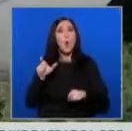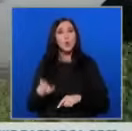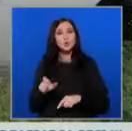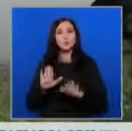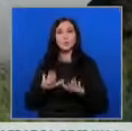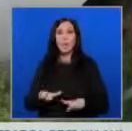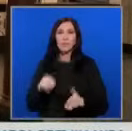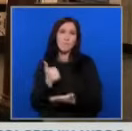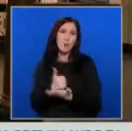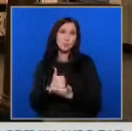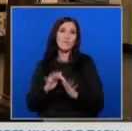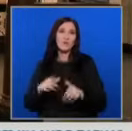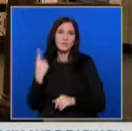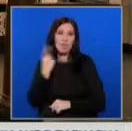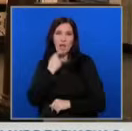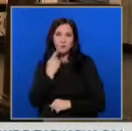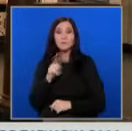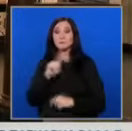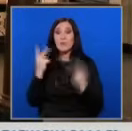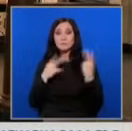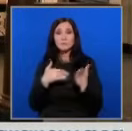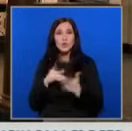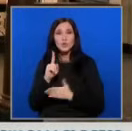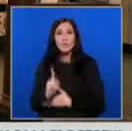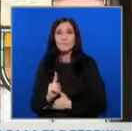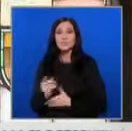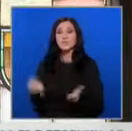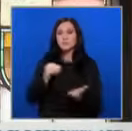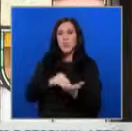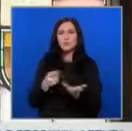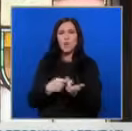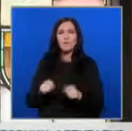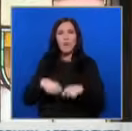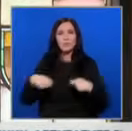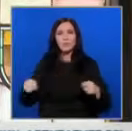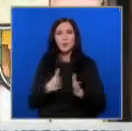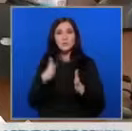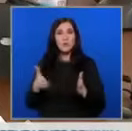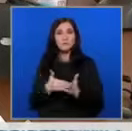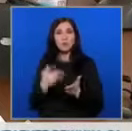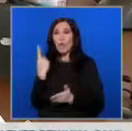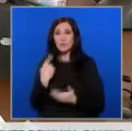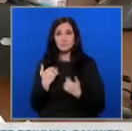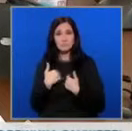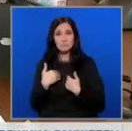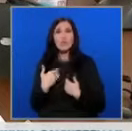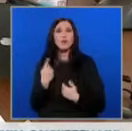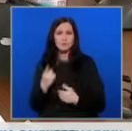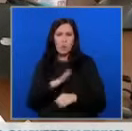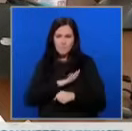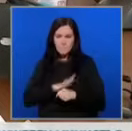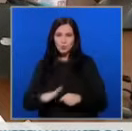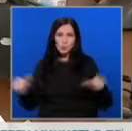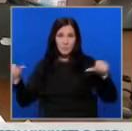вероятно още година. Не разбирам защо трябва да се слагат толкова дълги срокове, защото един за мен тотално